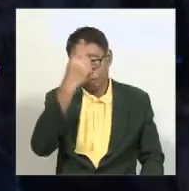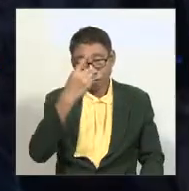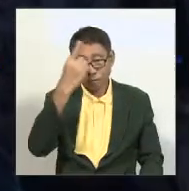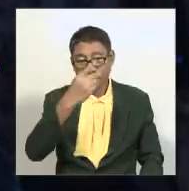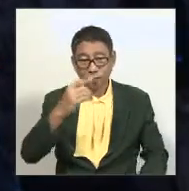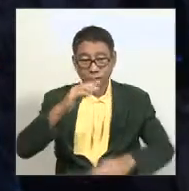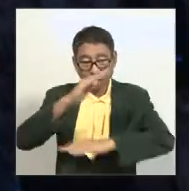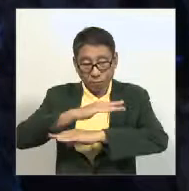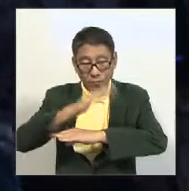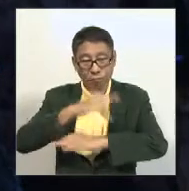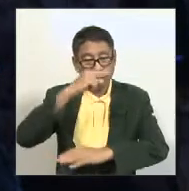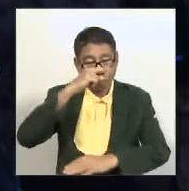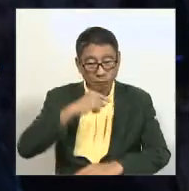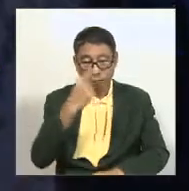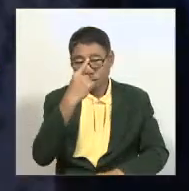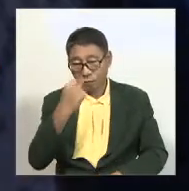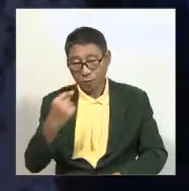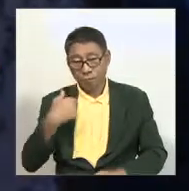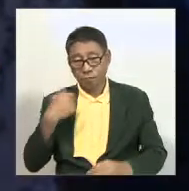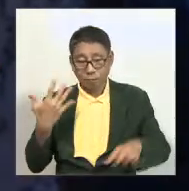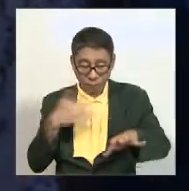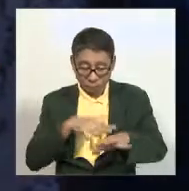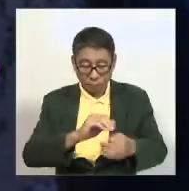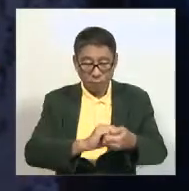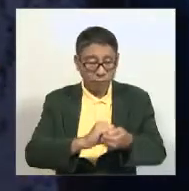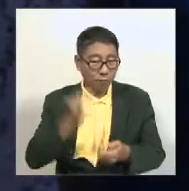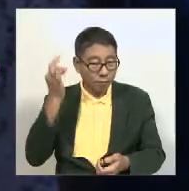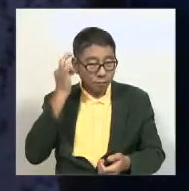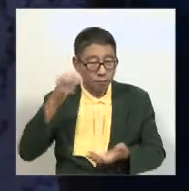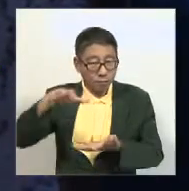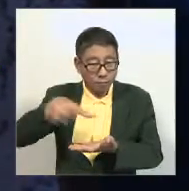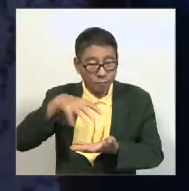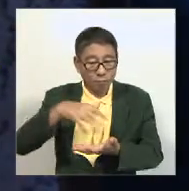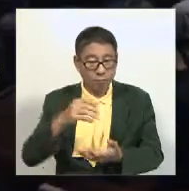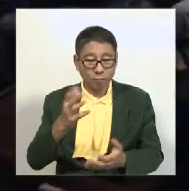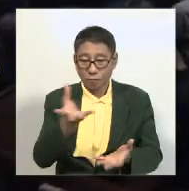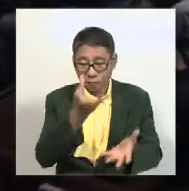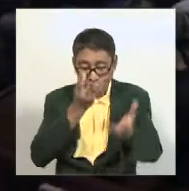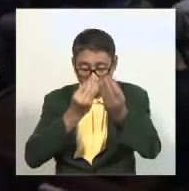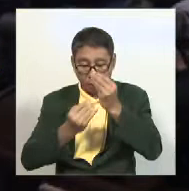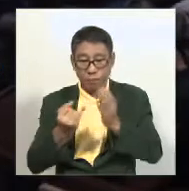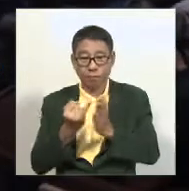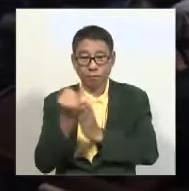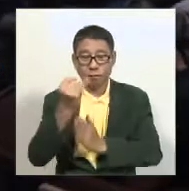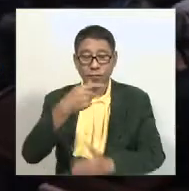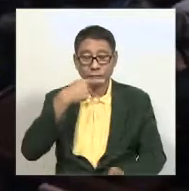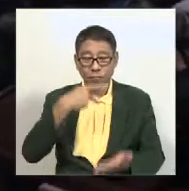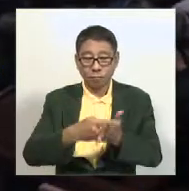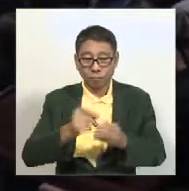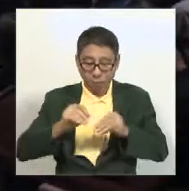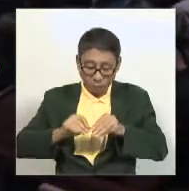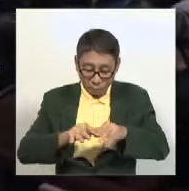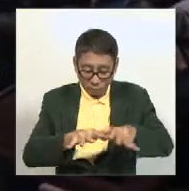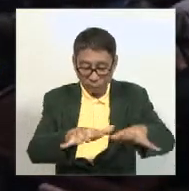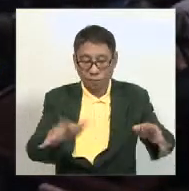ลอดจนสื่อมวลชนทั้งไทยและต่างประเทศเข้าร่วมรับฟังการบรรยายเพื่อนำความรู้ที่ถูกต้องและเป็นประโยชน์ไปเผย